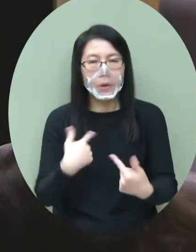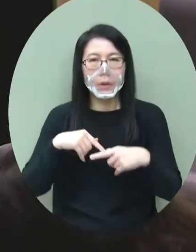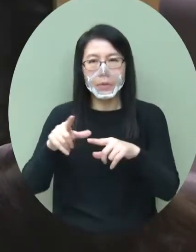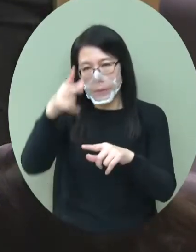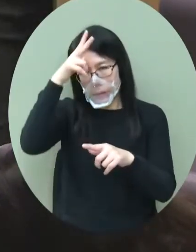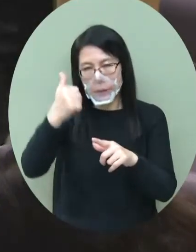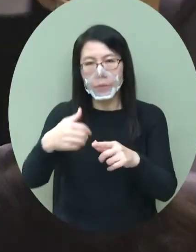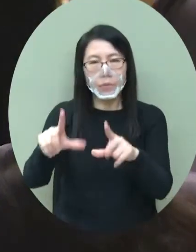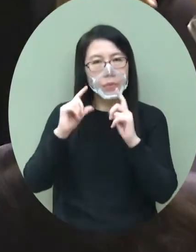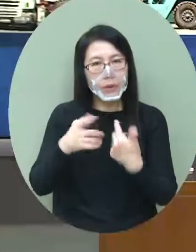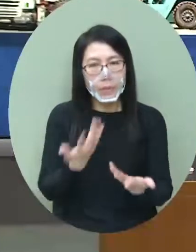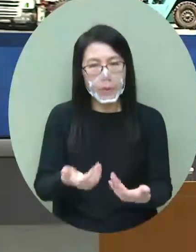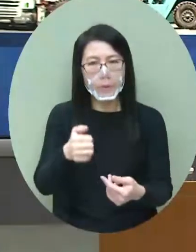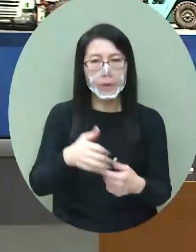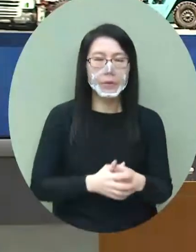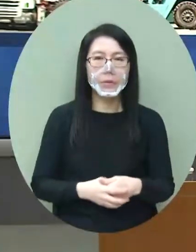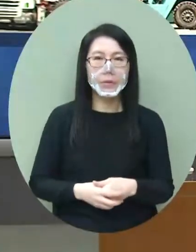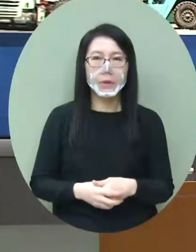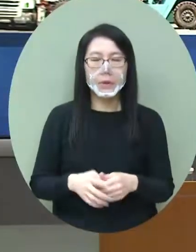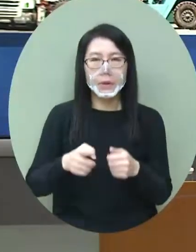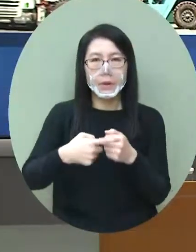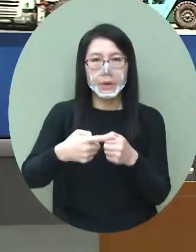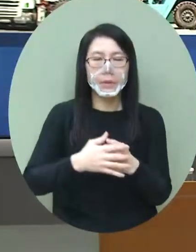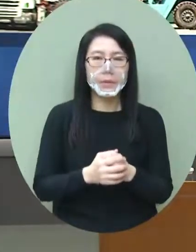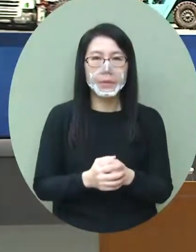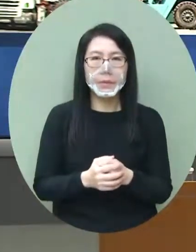性。特首，你有什么回应吗？